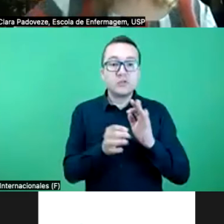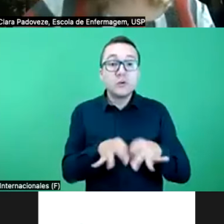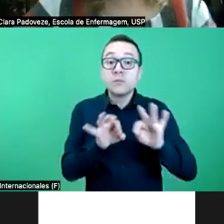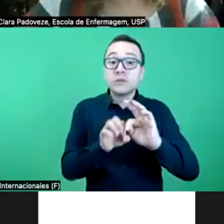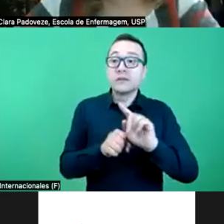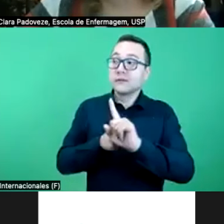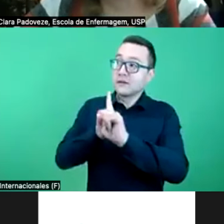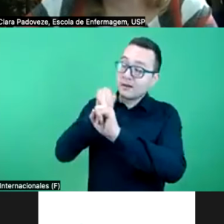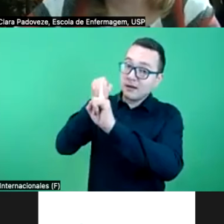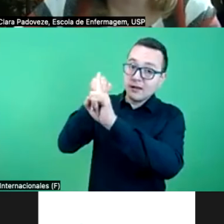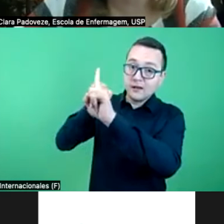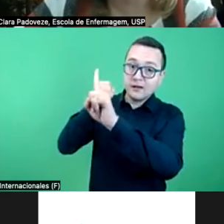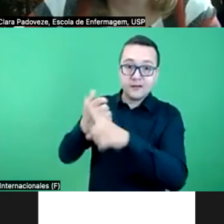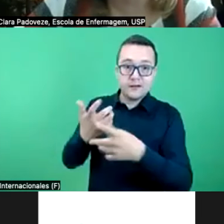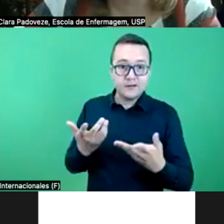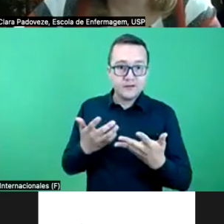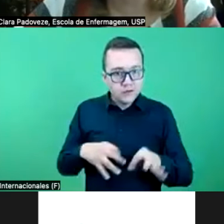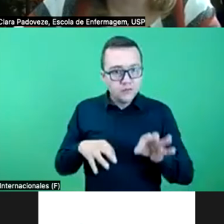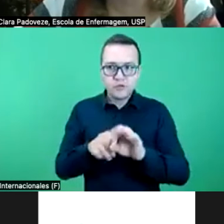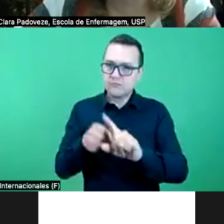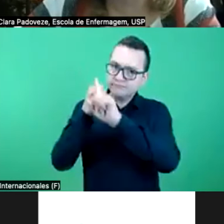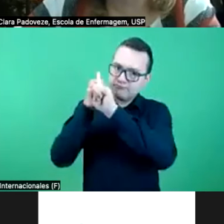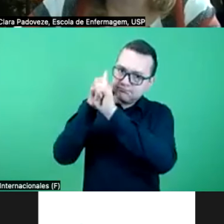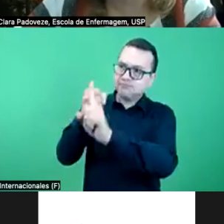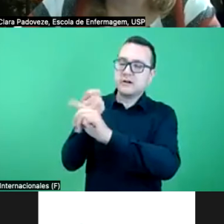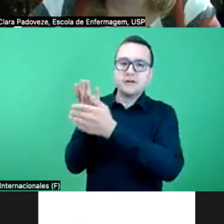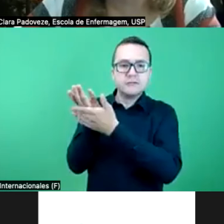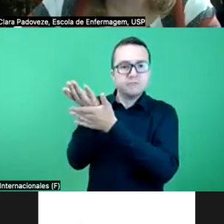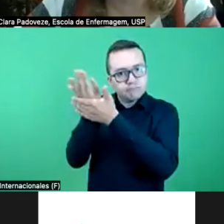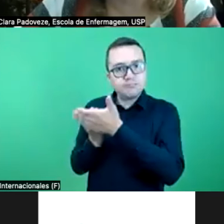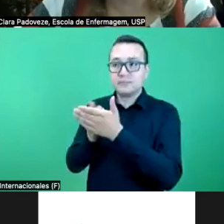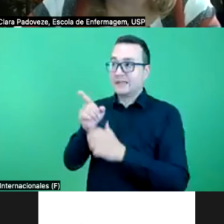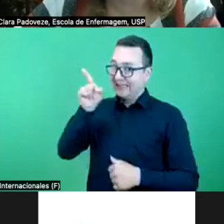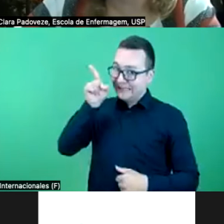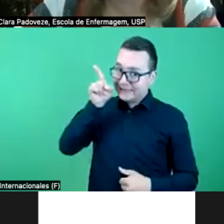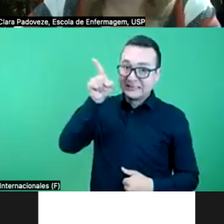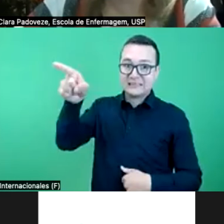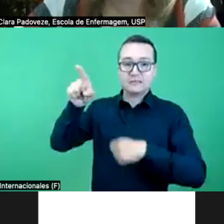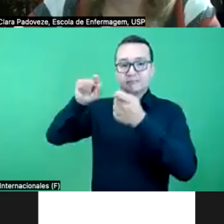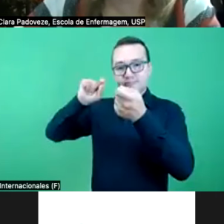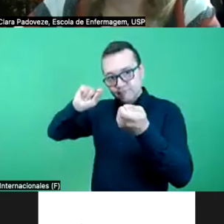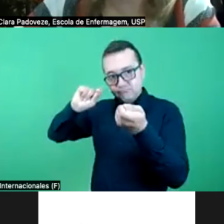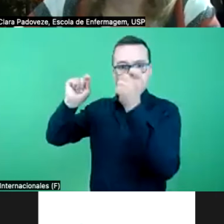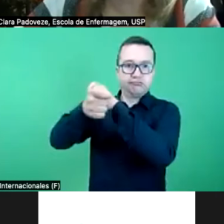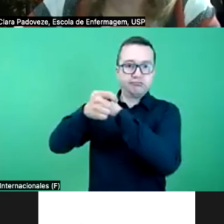à l'importance de ce plaidoyer. Il faut vraiment